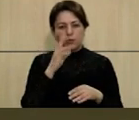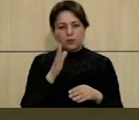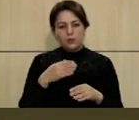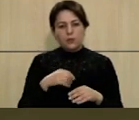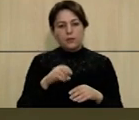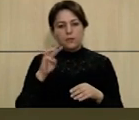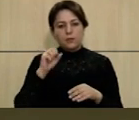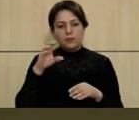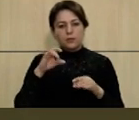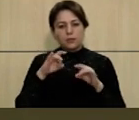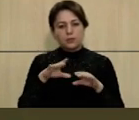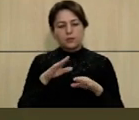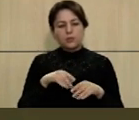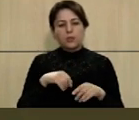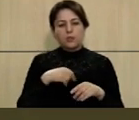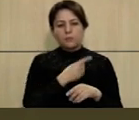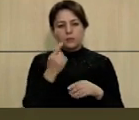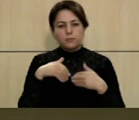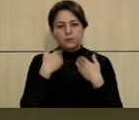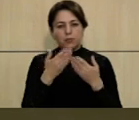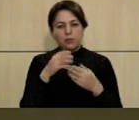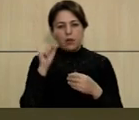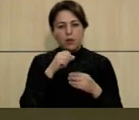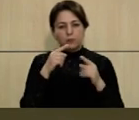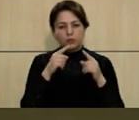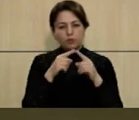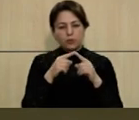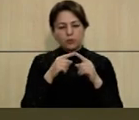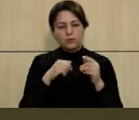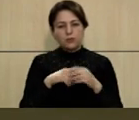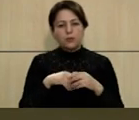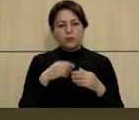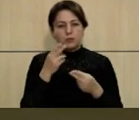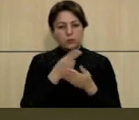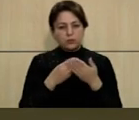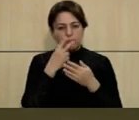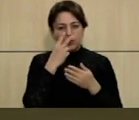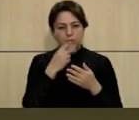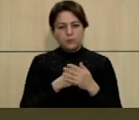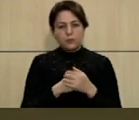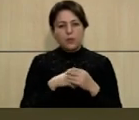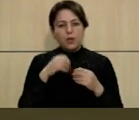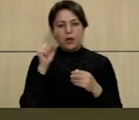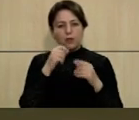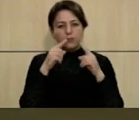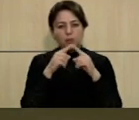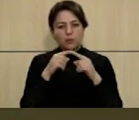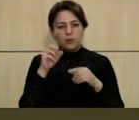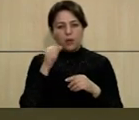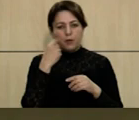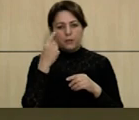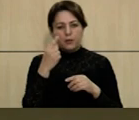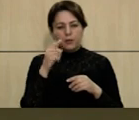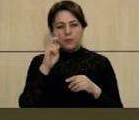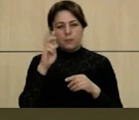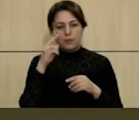masalalar yechish. Bizga berilgan mana A burchak. Chizmaga ahamiyat beramiz. A burchak AB